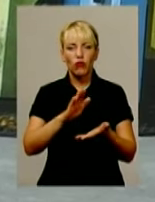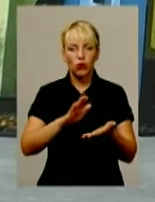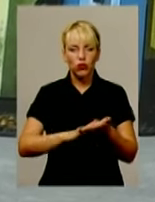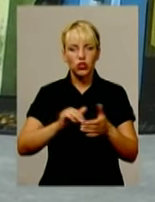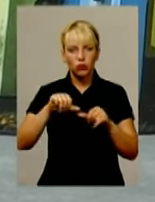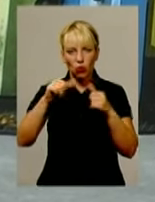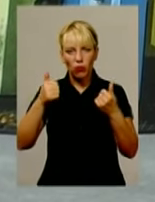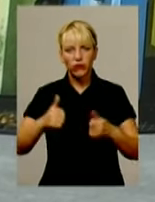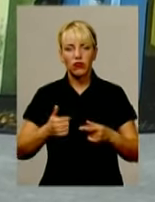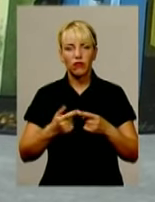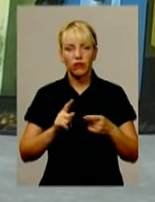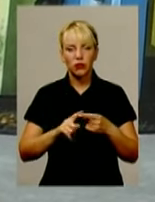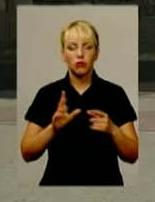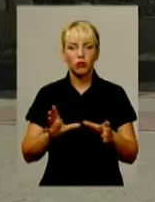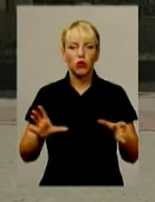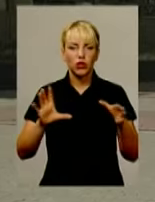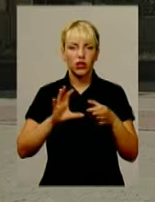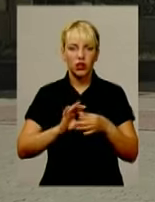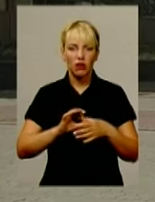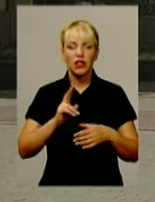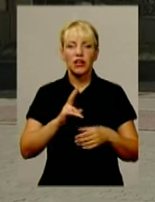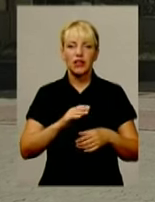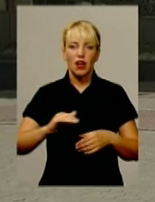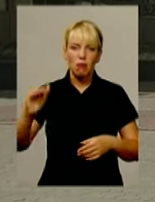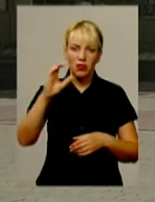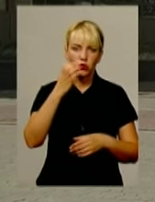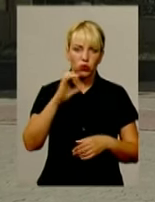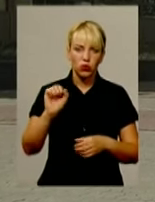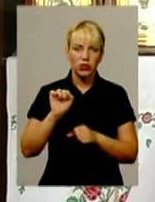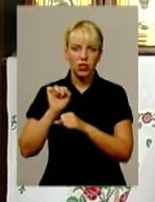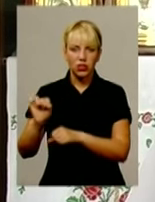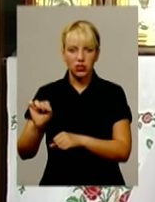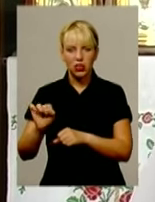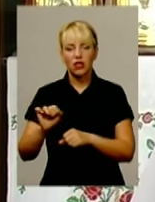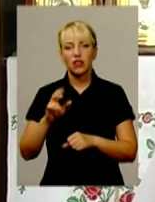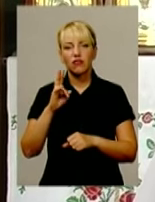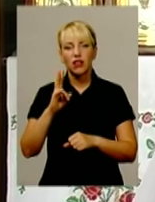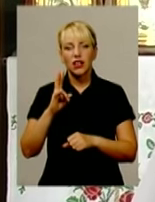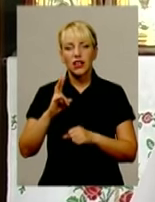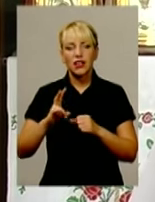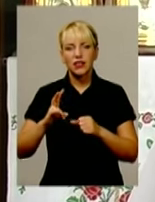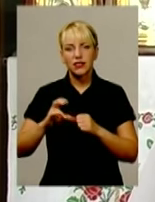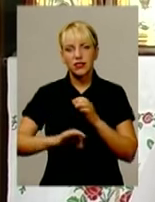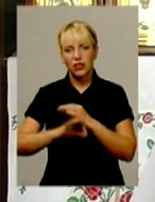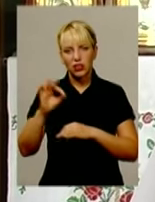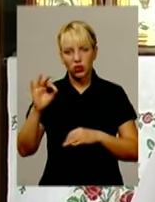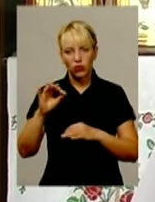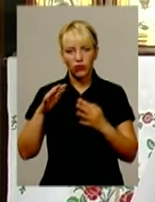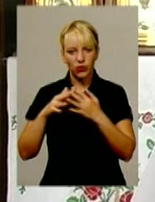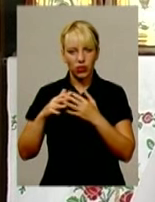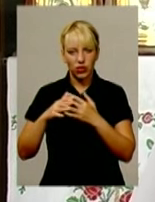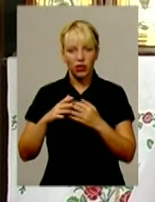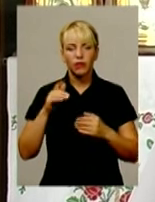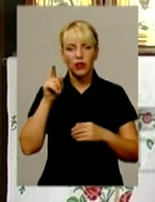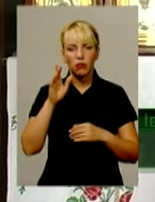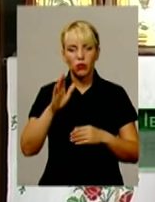Сотні та захисників, які загинули в неоголошеній війні на сході України. Там буде Небесна Сотня, і ми вже знаємо, що в нас